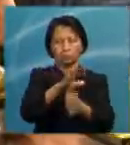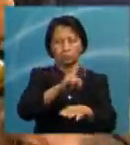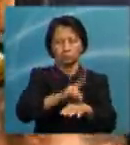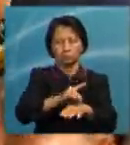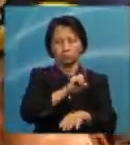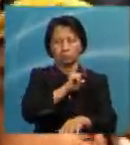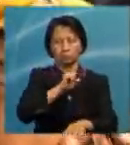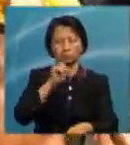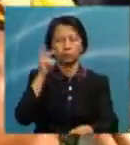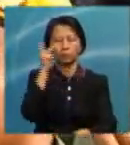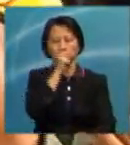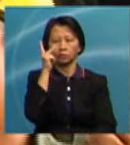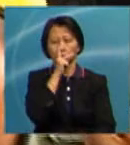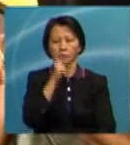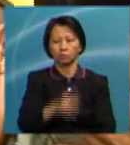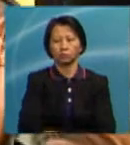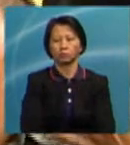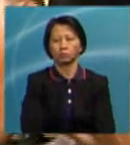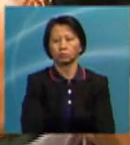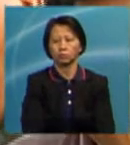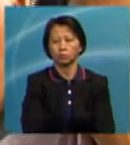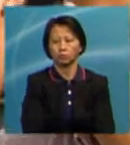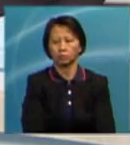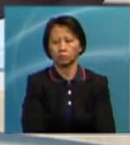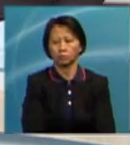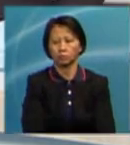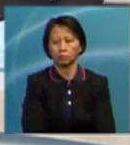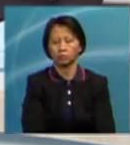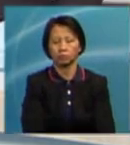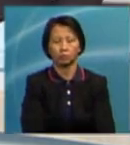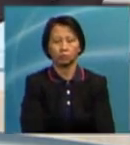Aziz Kajang